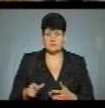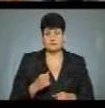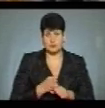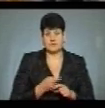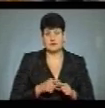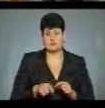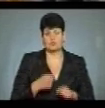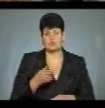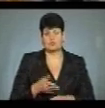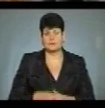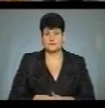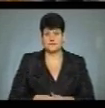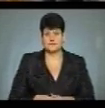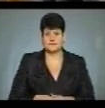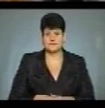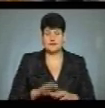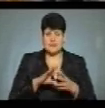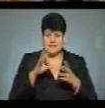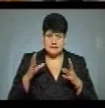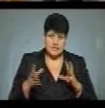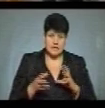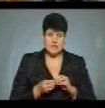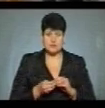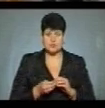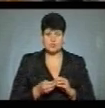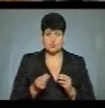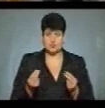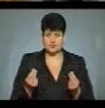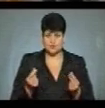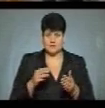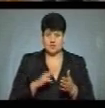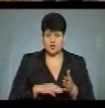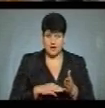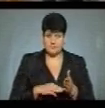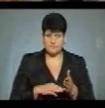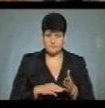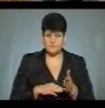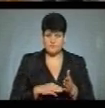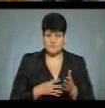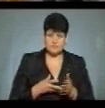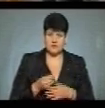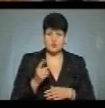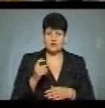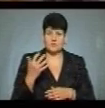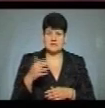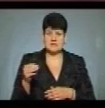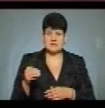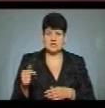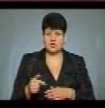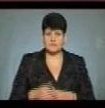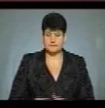даних правопорушень. Загальна сума накладених штрафів сплачена 150 тисяч